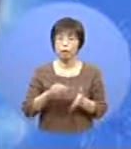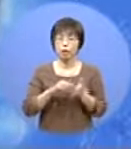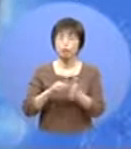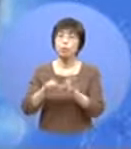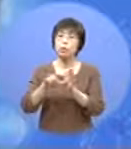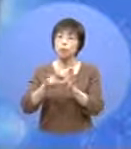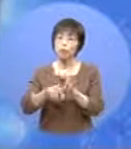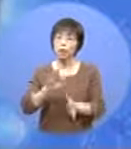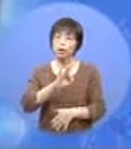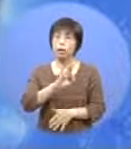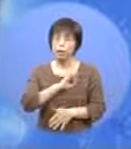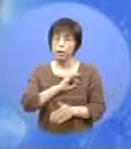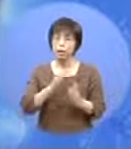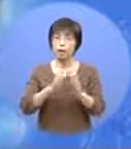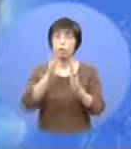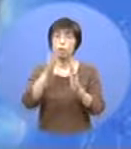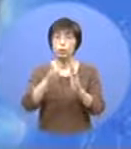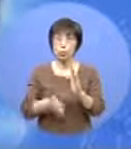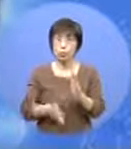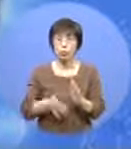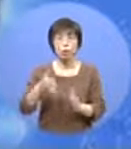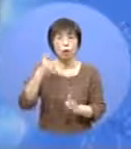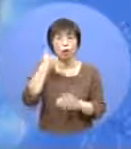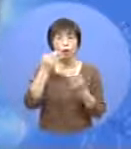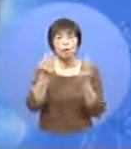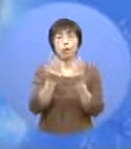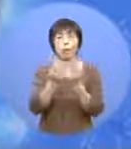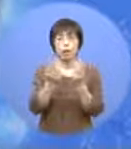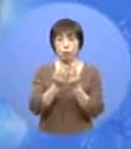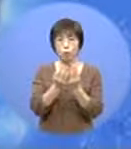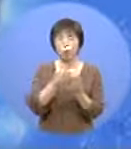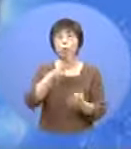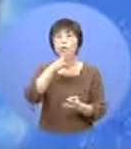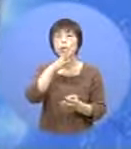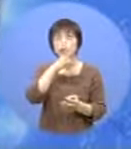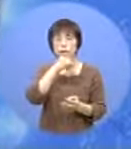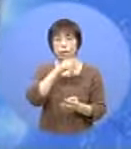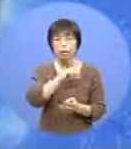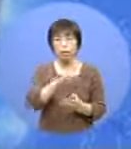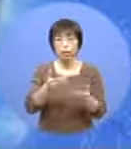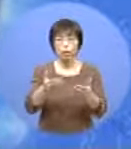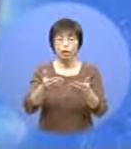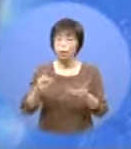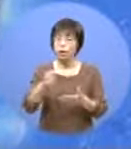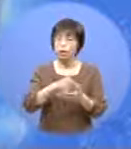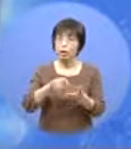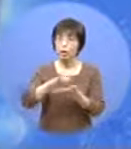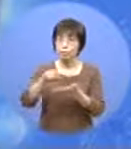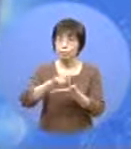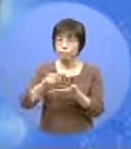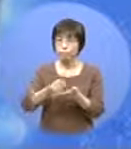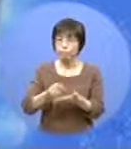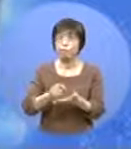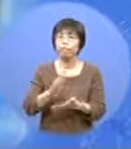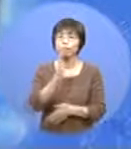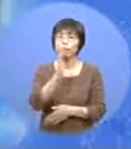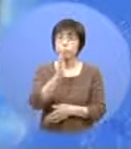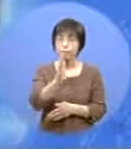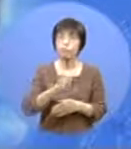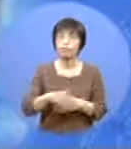はお名前、住所、電話番号、年齢など必要事項をご記入ください